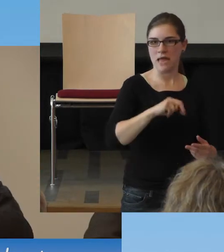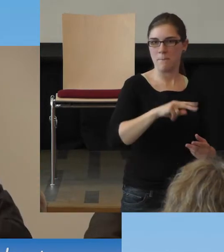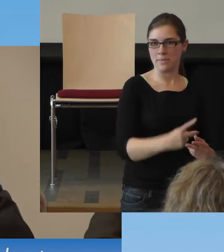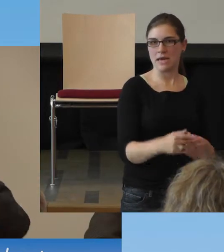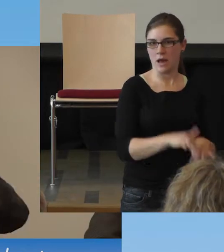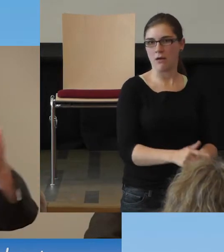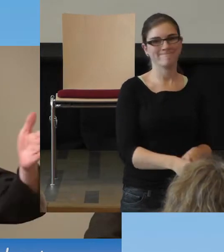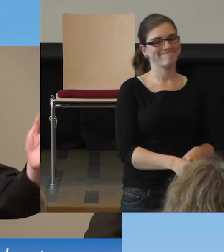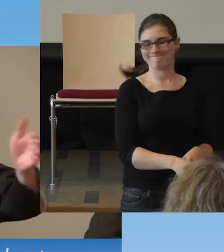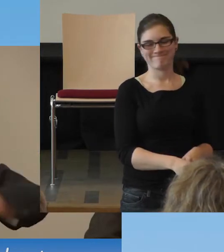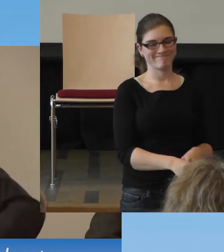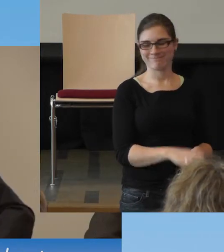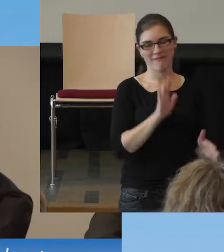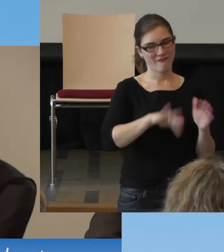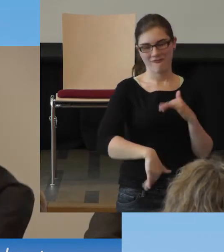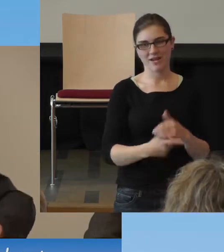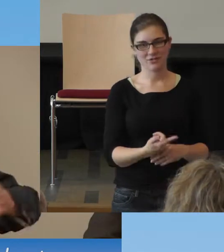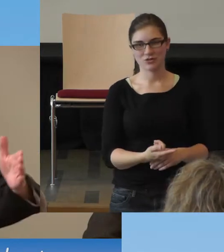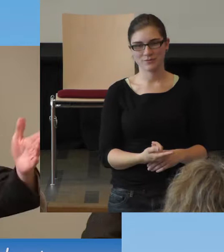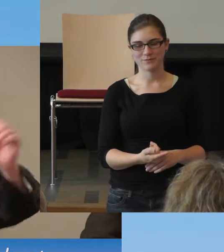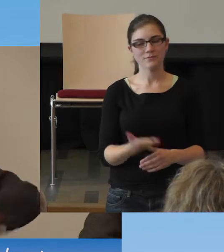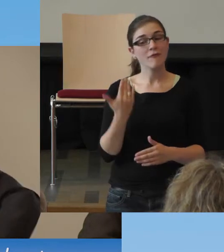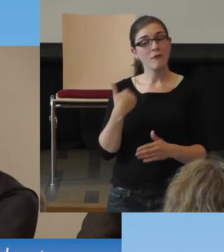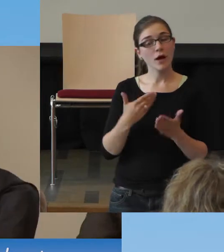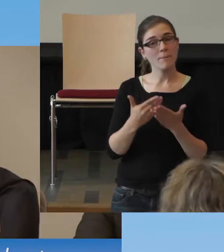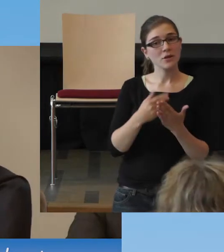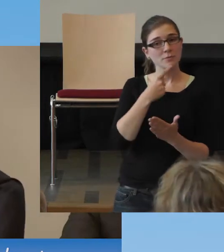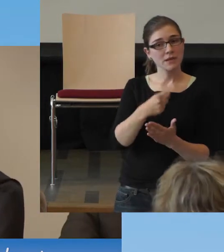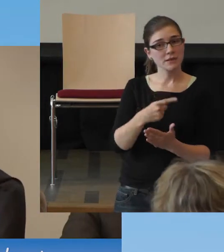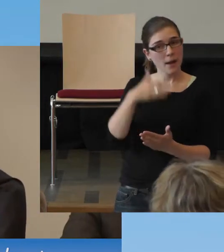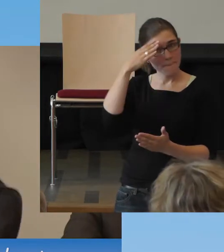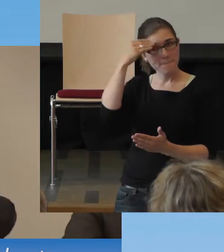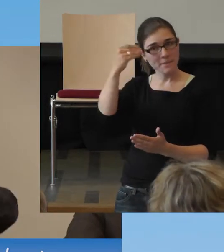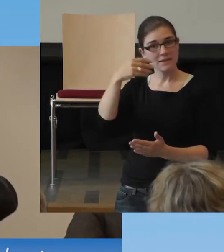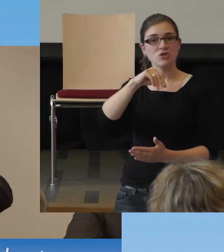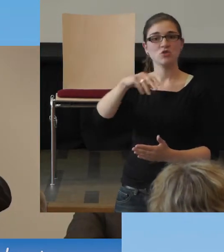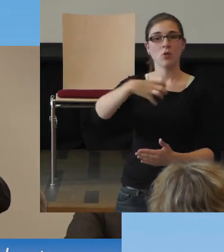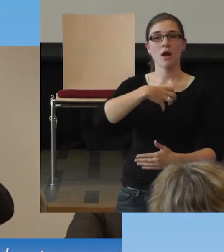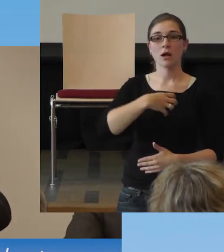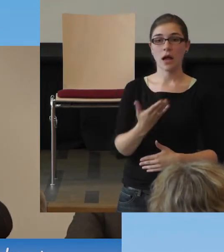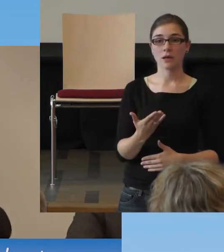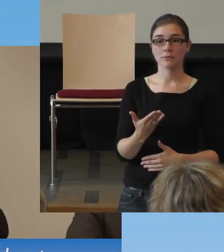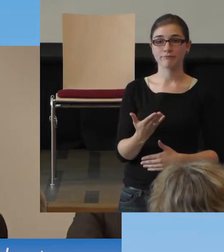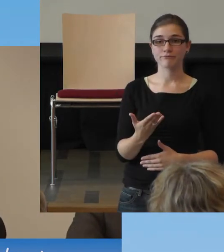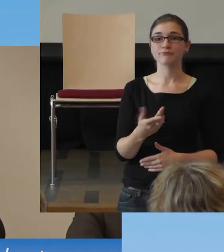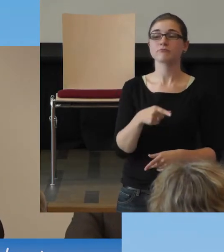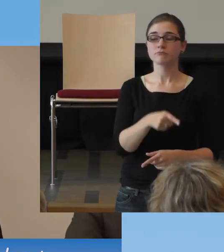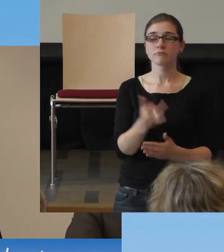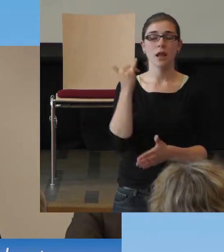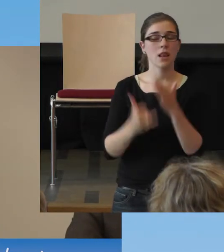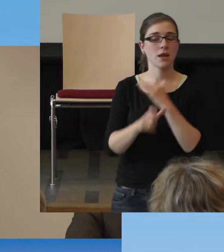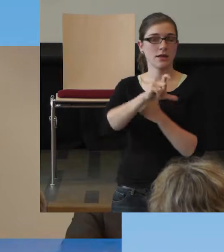es ist nicht so ich habe Ihnen vorhin gerade ein Beispiel genannt von einem Herrn der Diabetes hat und bei dem wir letzte Woche eine